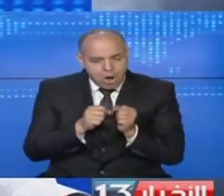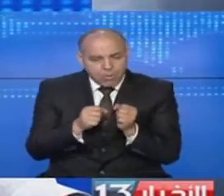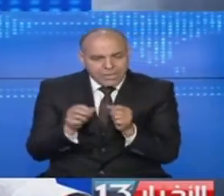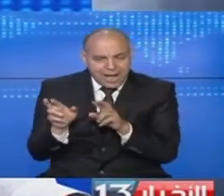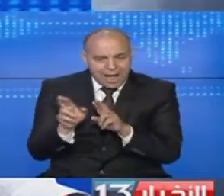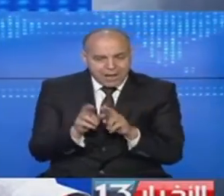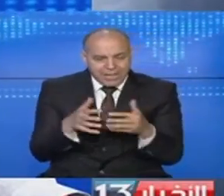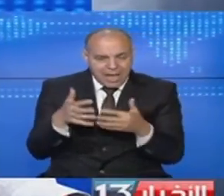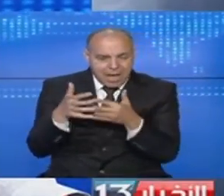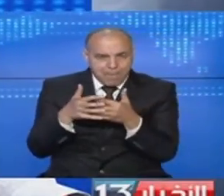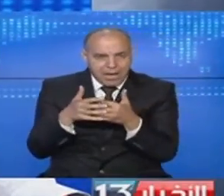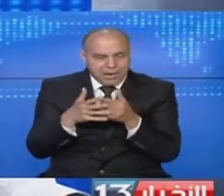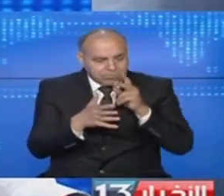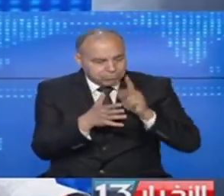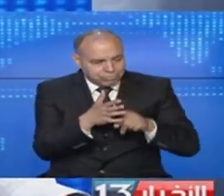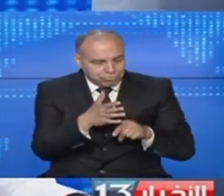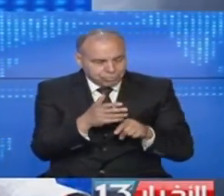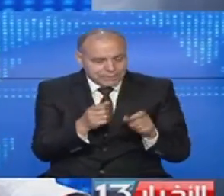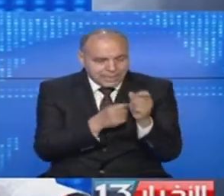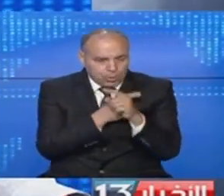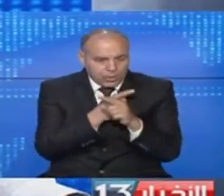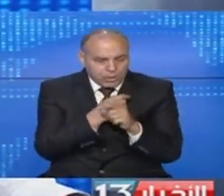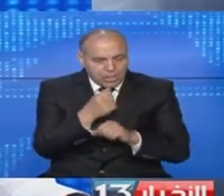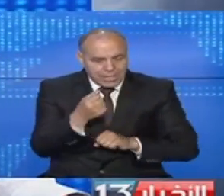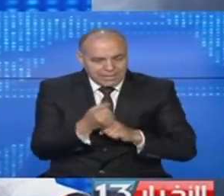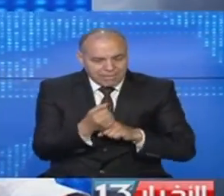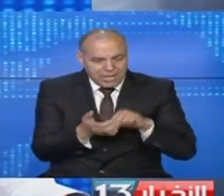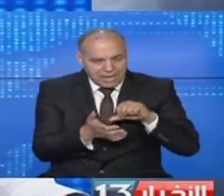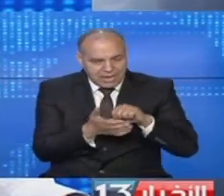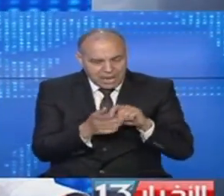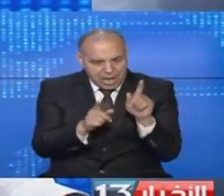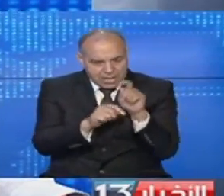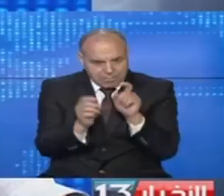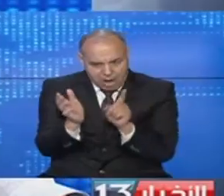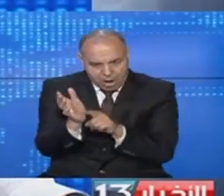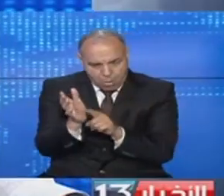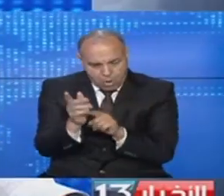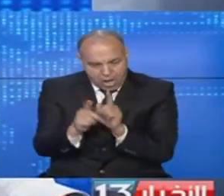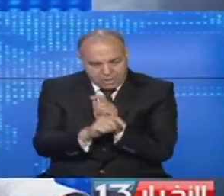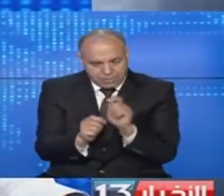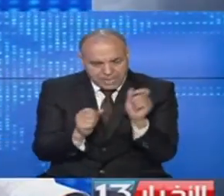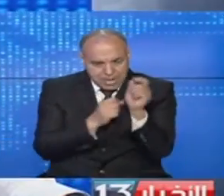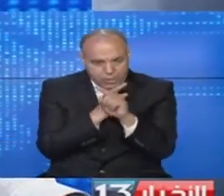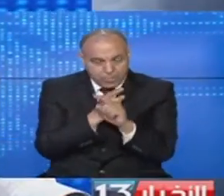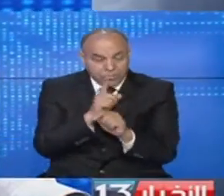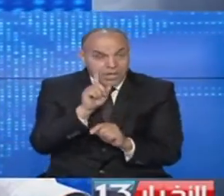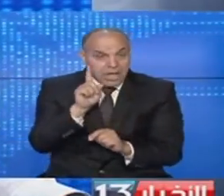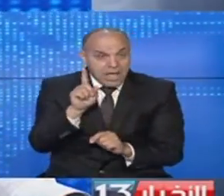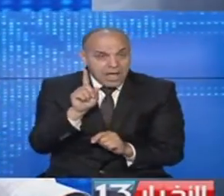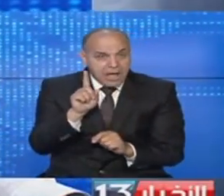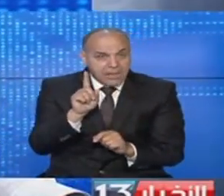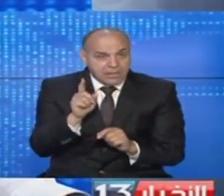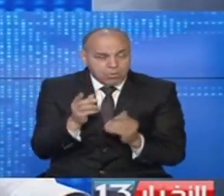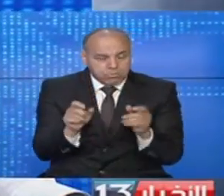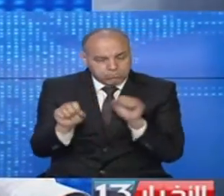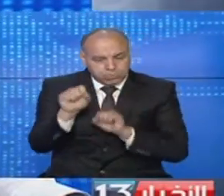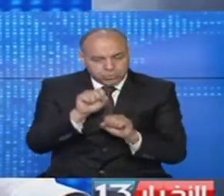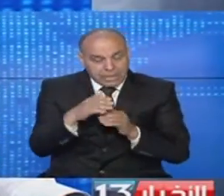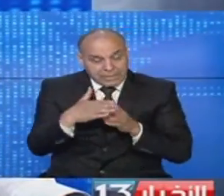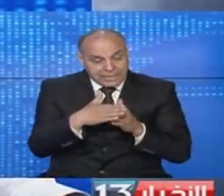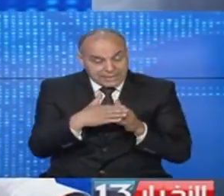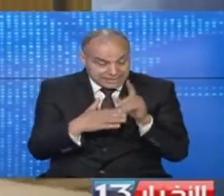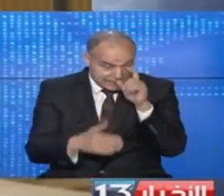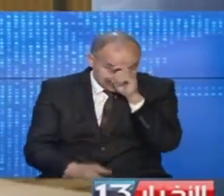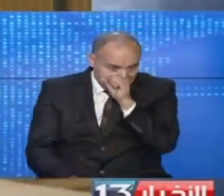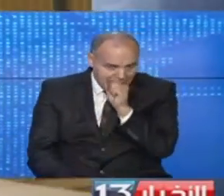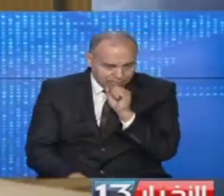إعادة واشنطن إلى الاتفاق النووي ودفع طهران إلى احترام التزاماتها النووية، يواجه المنسقون تحديات